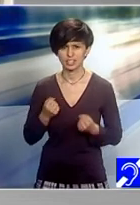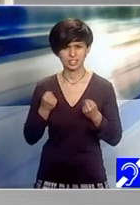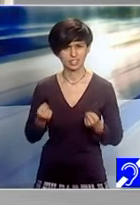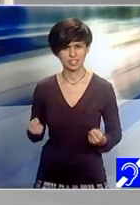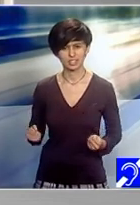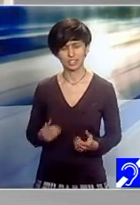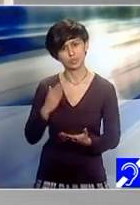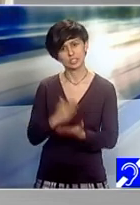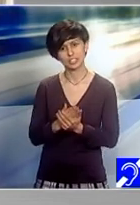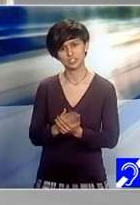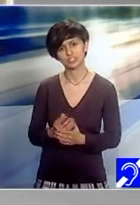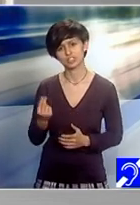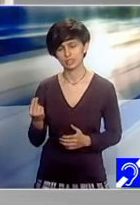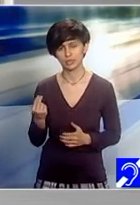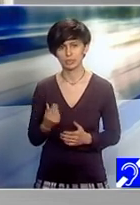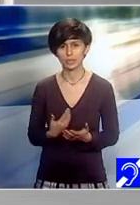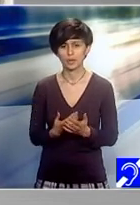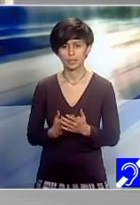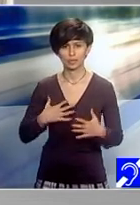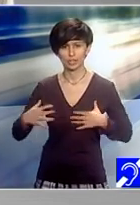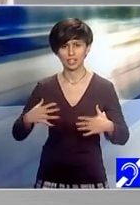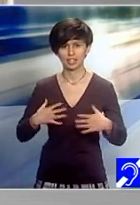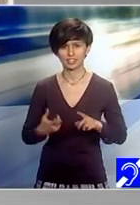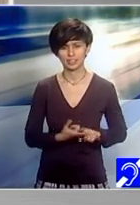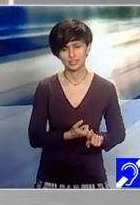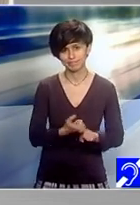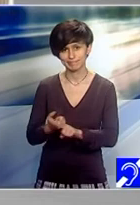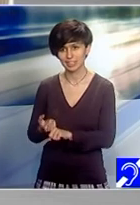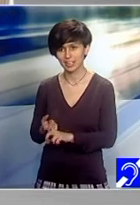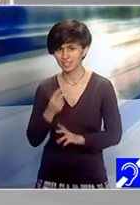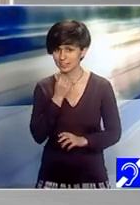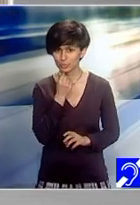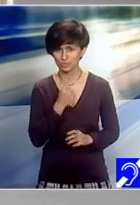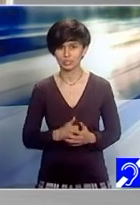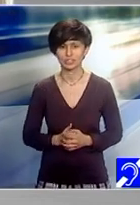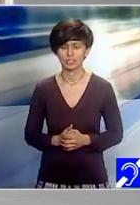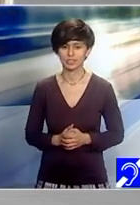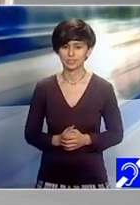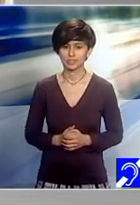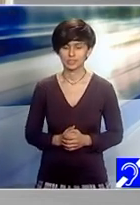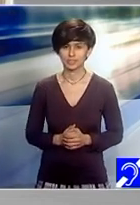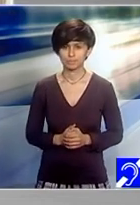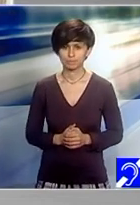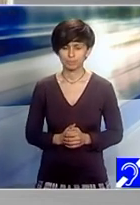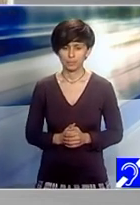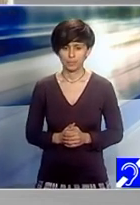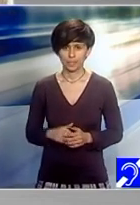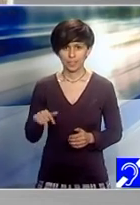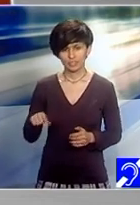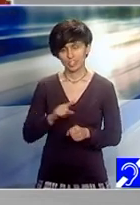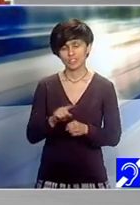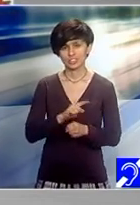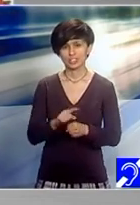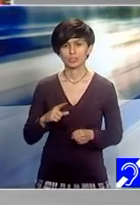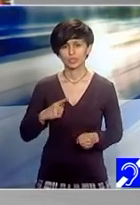bun, pentru că arta este un lucru care ține de gust. Și atunci, ceea ce ține de gust, întotdeauna este